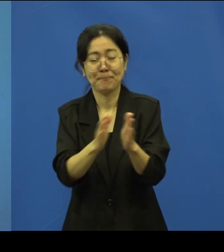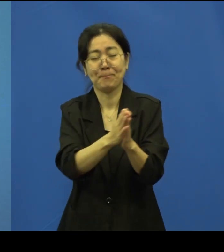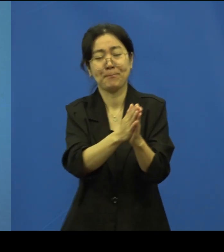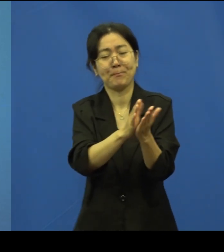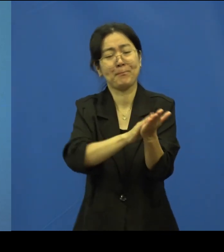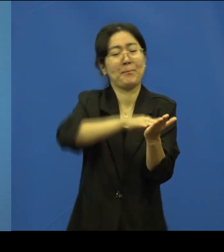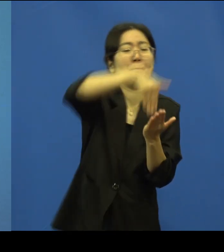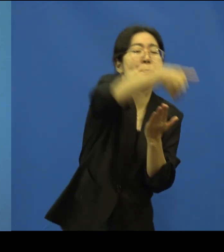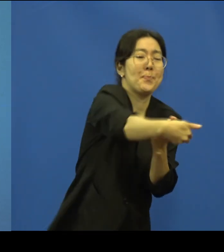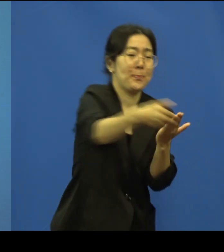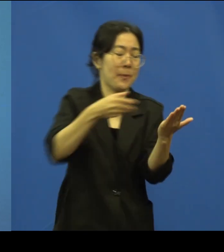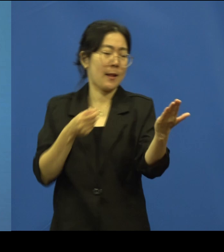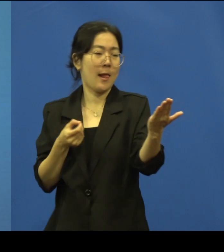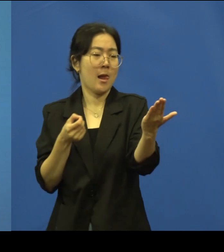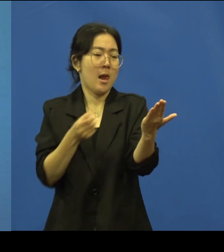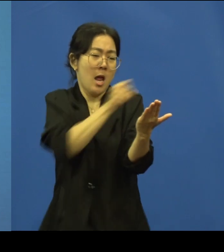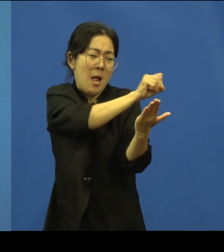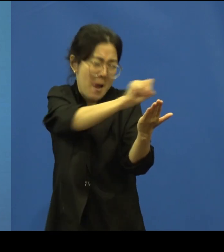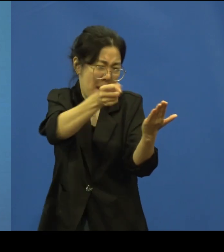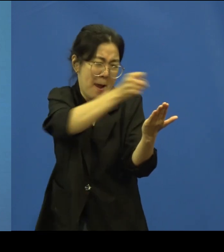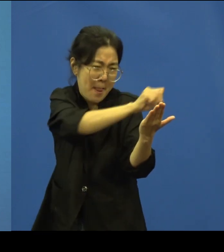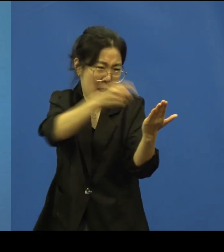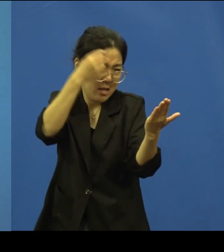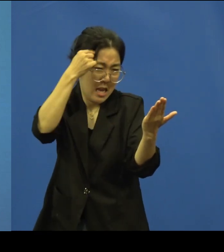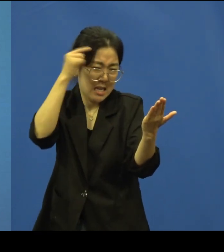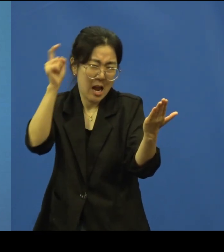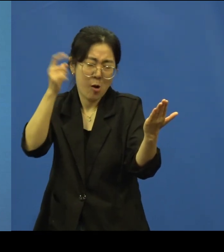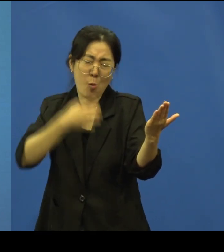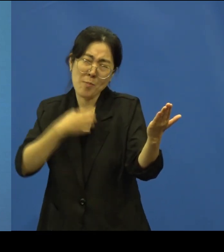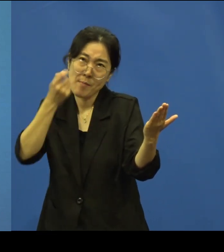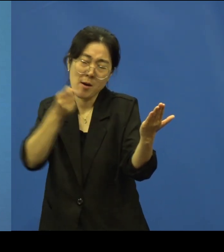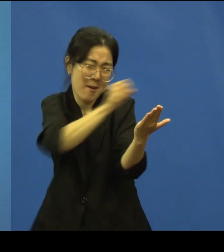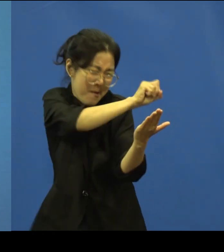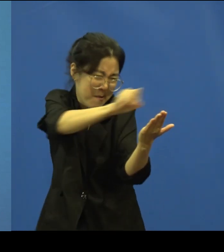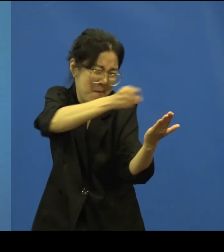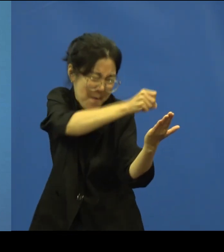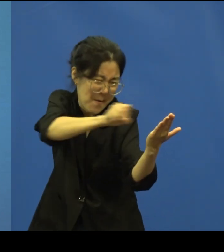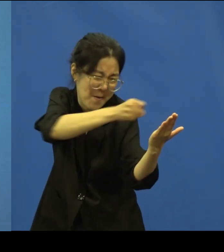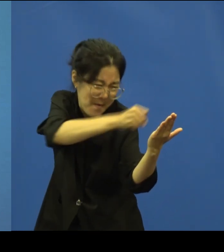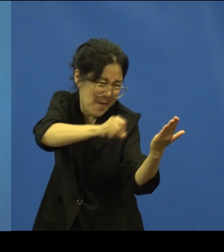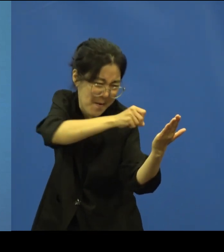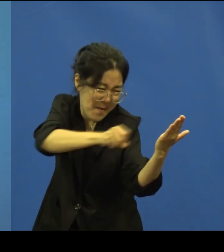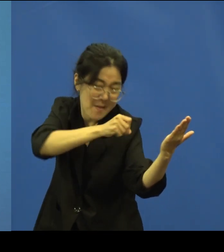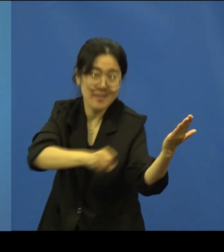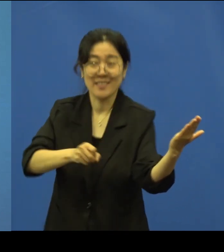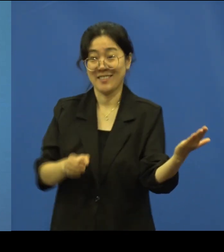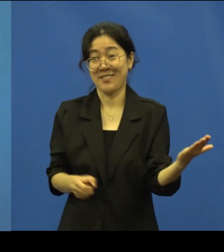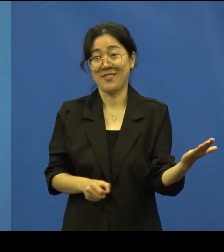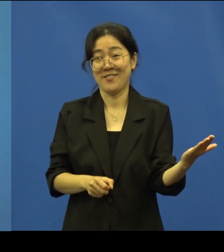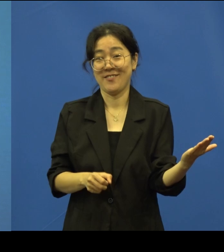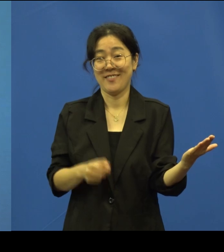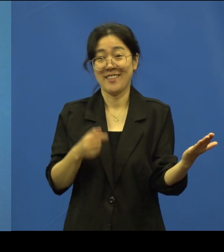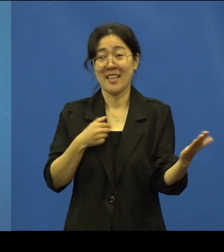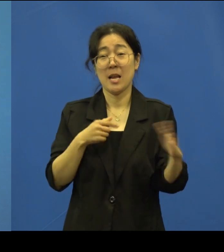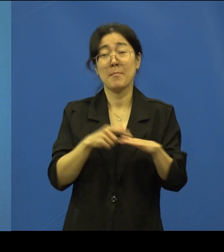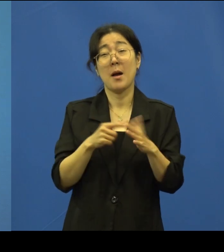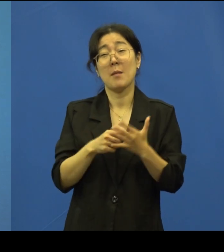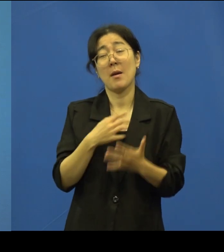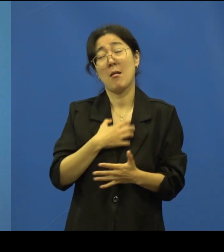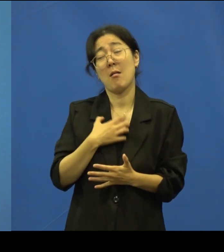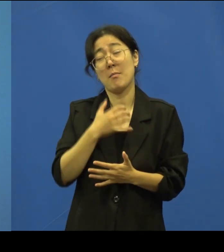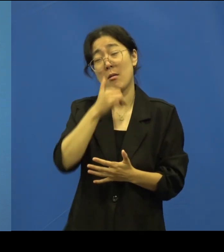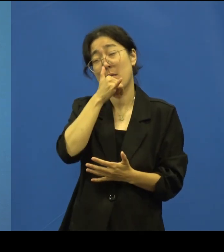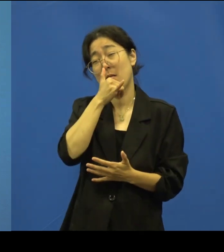기도 수첩으로 옮겨 적는 일입니다. 저는 언제부턴가는 항상 마음속에 염려가